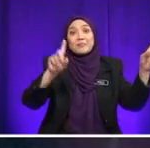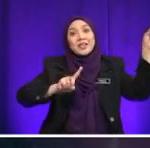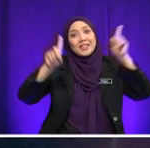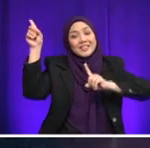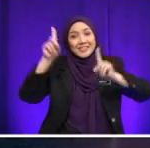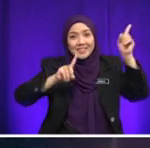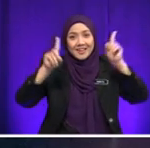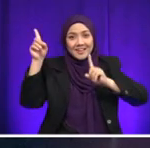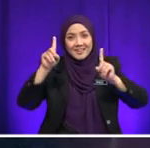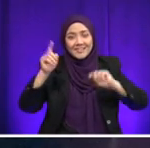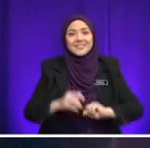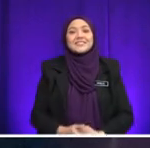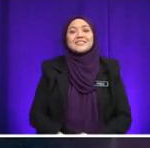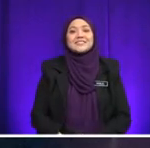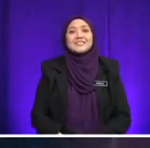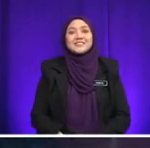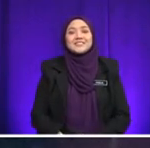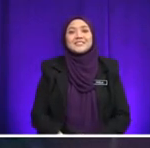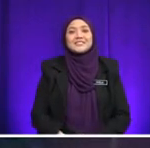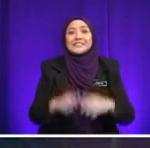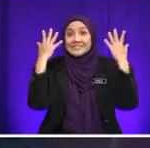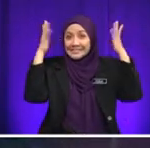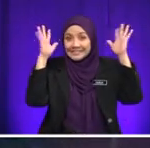oke kawan-kawan